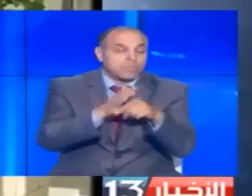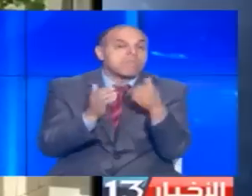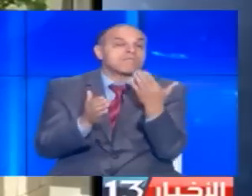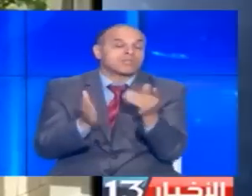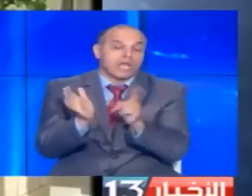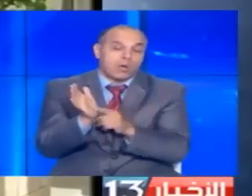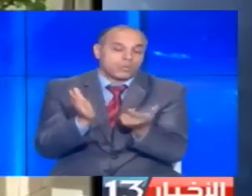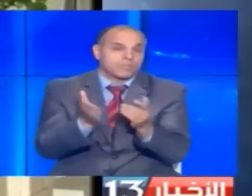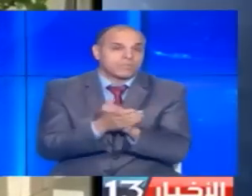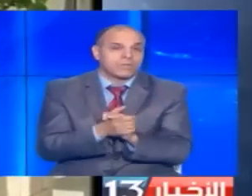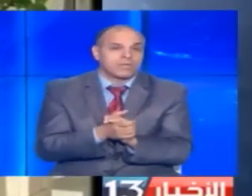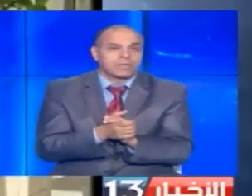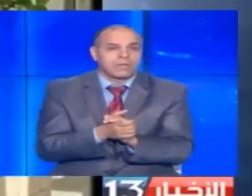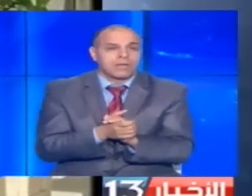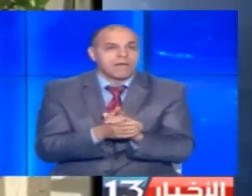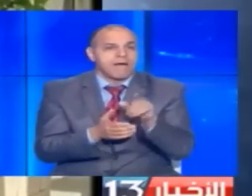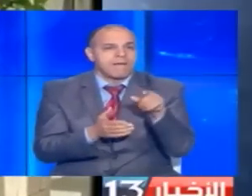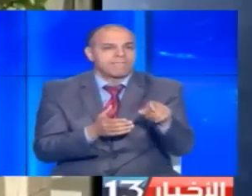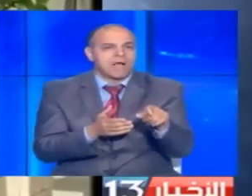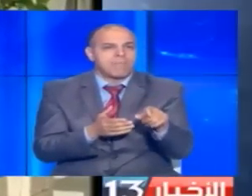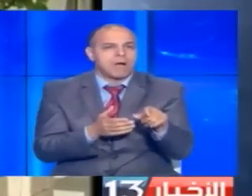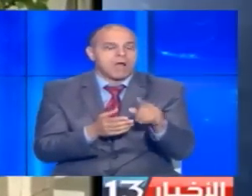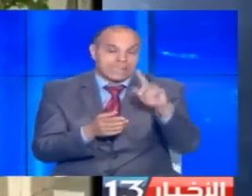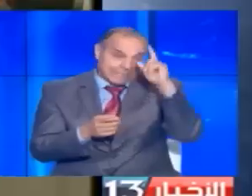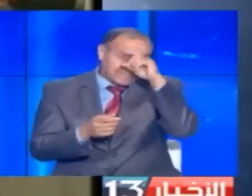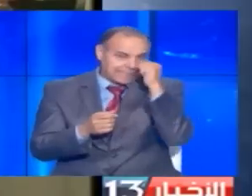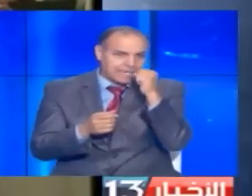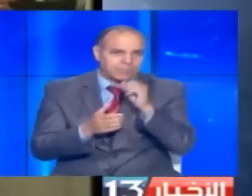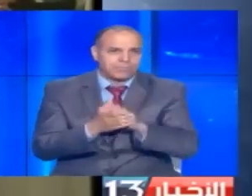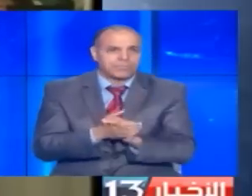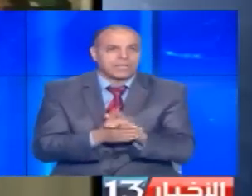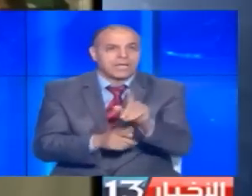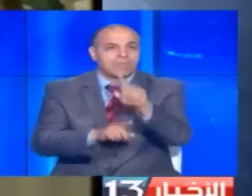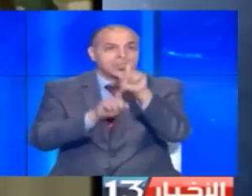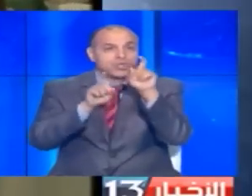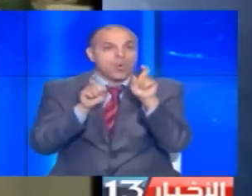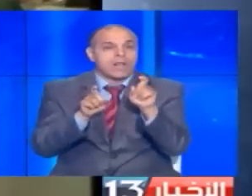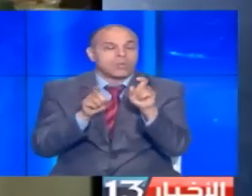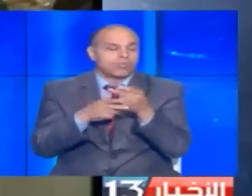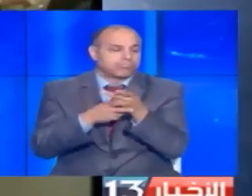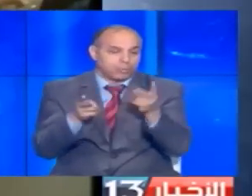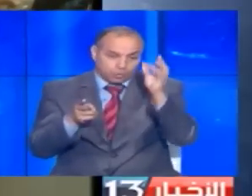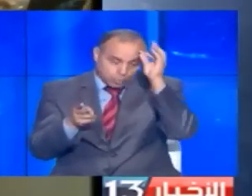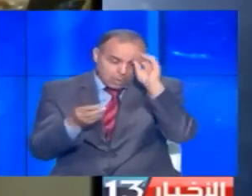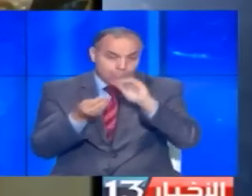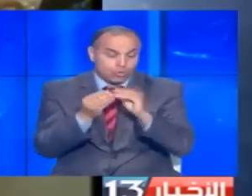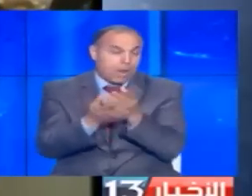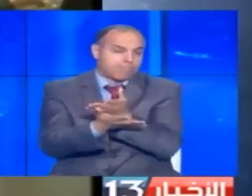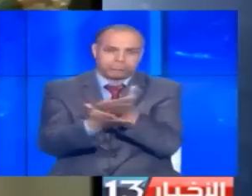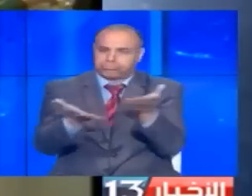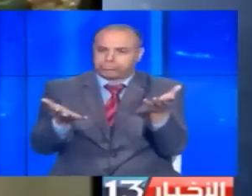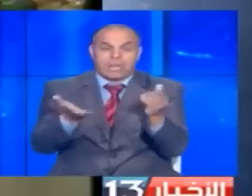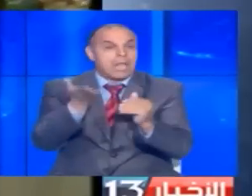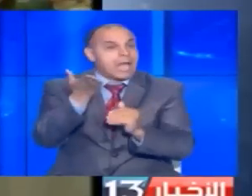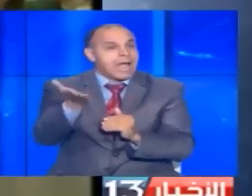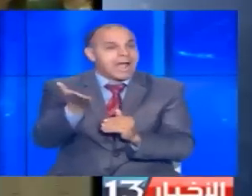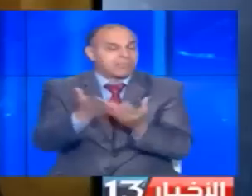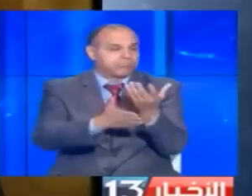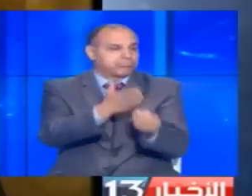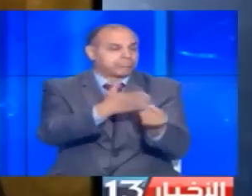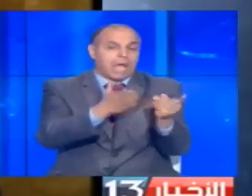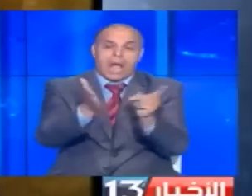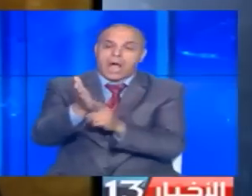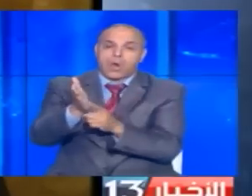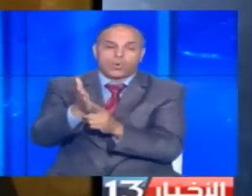تونس فما دي ديفيكولتي. مسألة اللجوء تطرح في تونس إشكاليات عديدة في ظل غياب